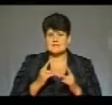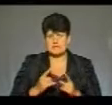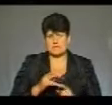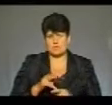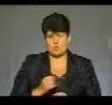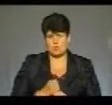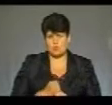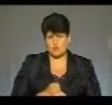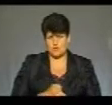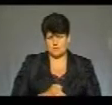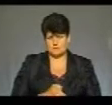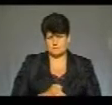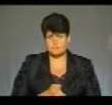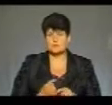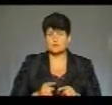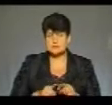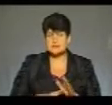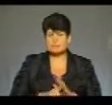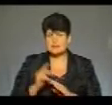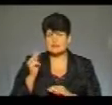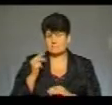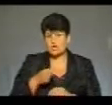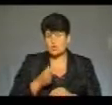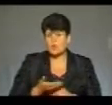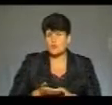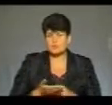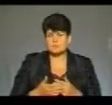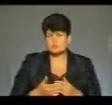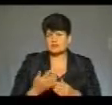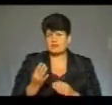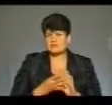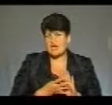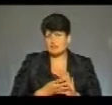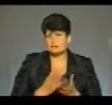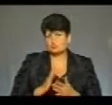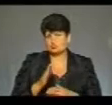роботі, адже це початок навчального року, біля 9-ї мав бути на роботі.